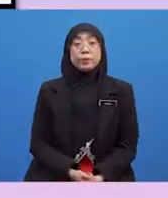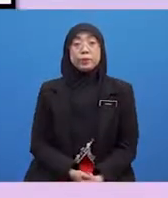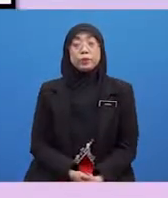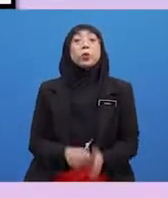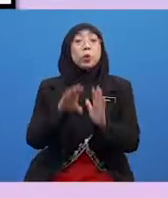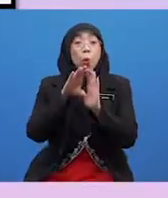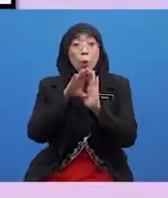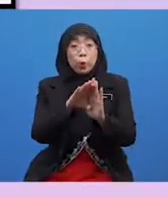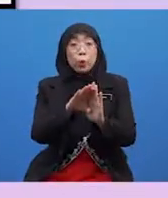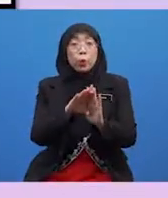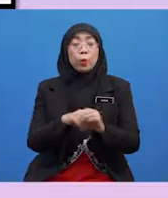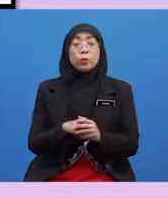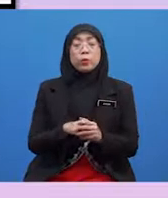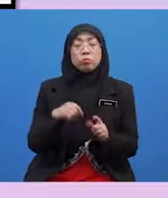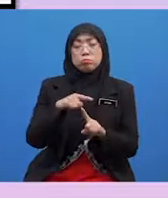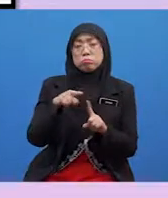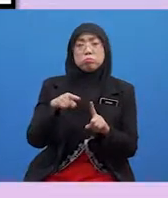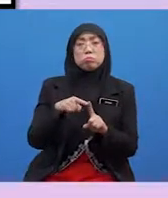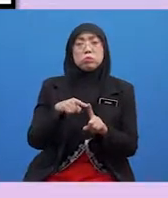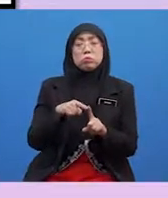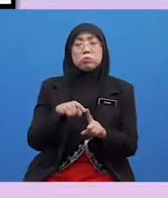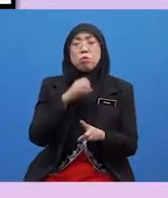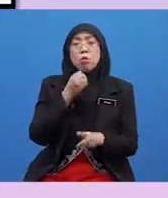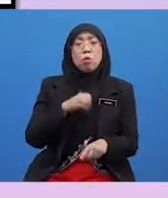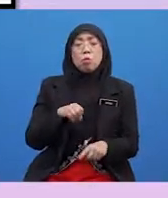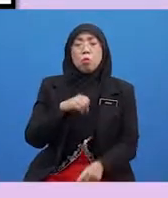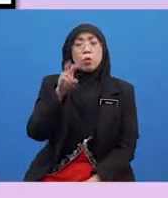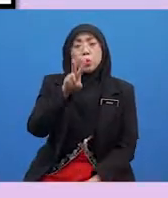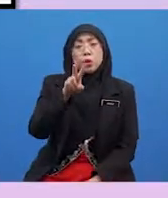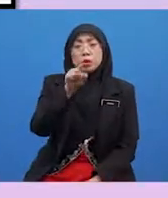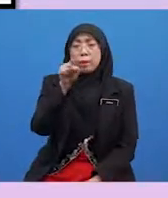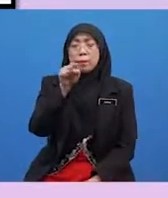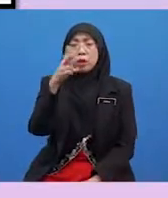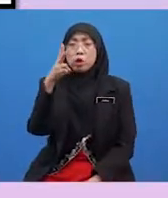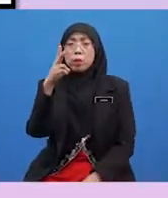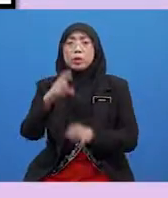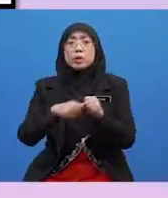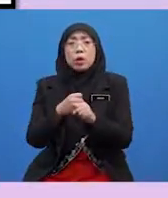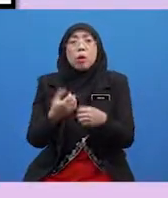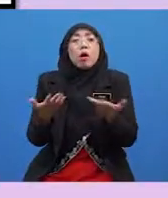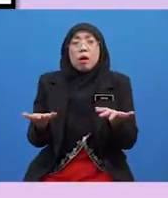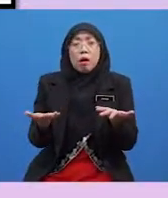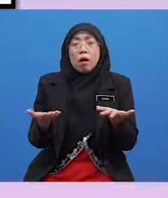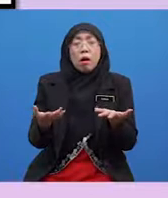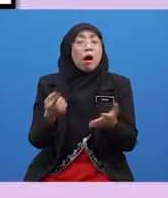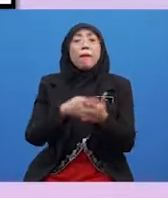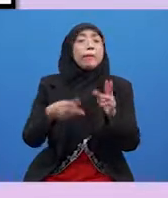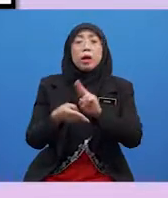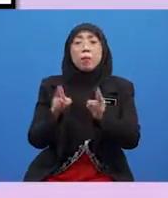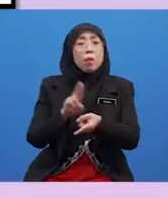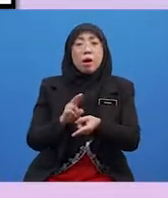Contohnya, pertumbuhan tubuh badan sejak dari umur 2 tahun sehinggalah 12 tahun.